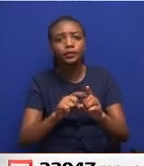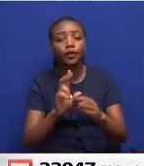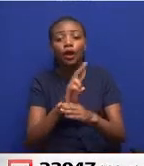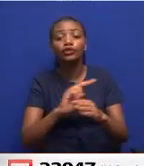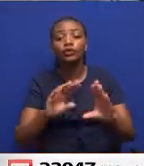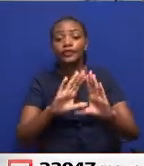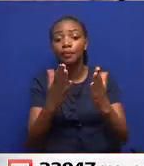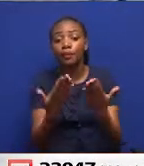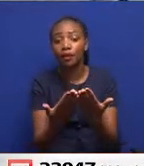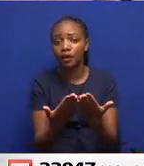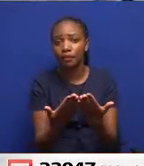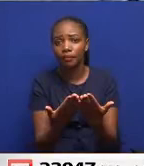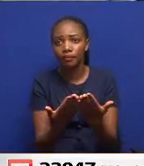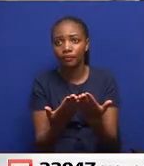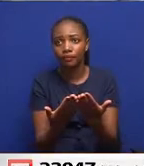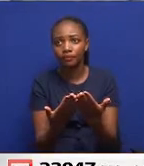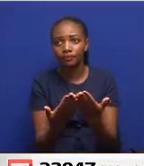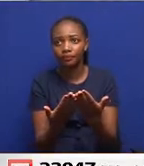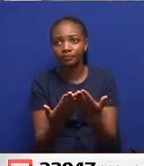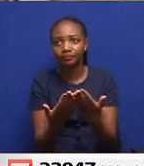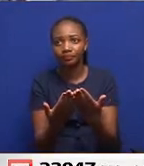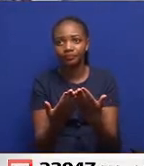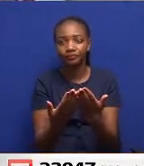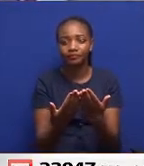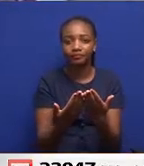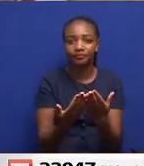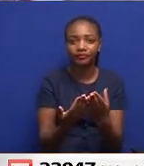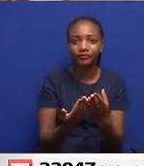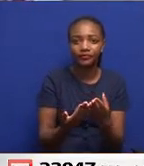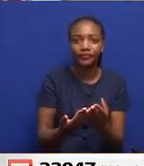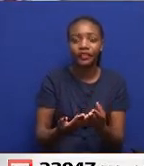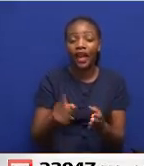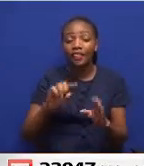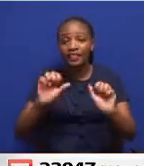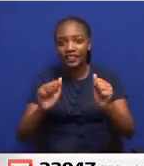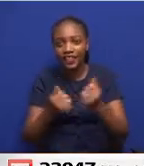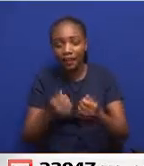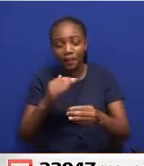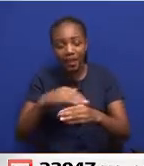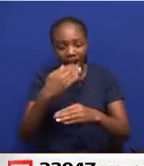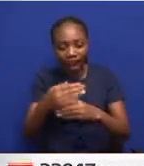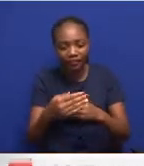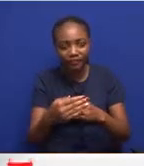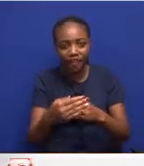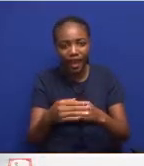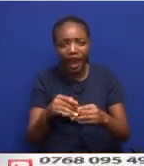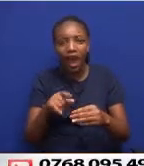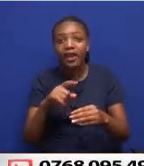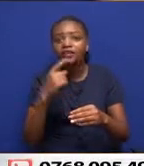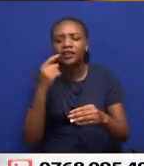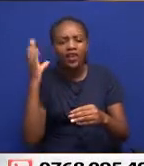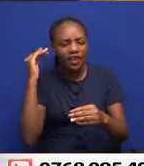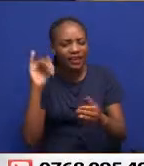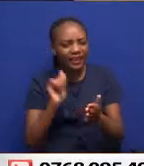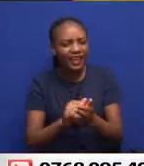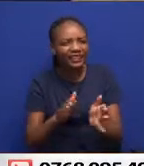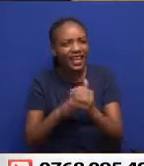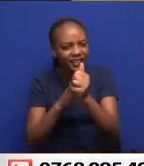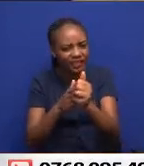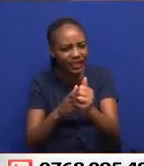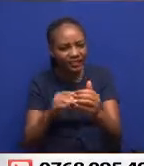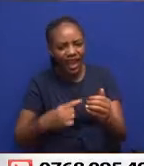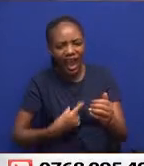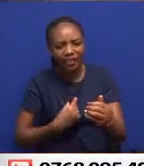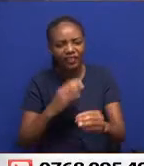worship. Uzinduzi wa kitabu hiki unakuja baada ya tetesi kuwa viongozi mbalimbali wanaelekea makanisani na